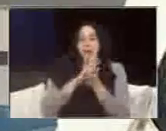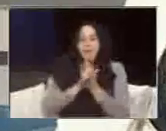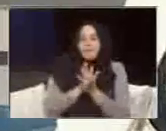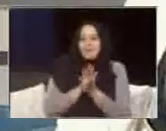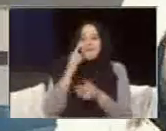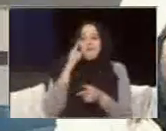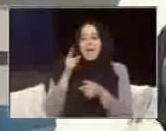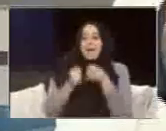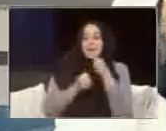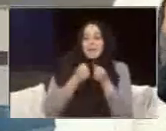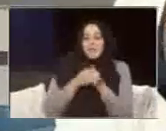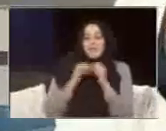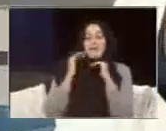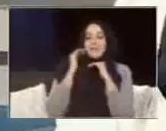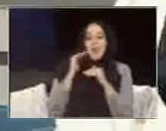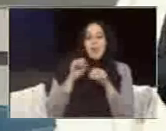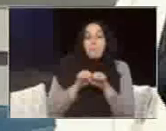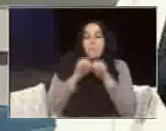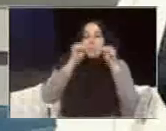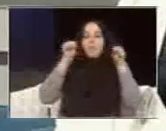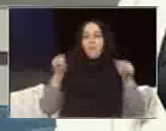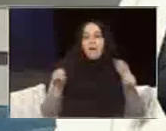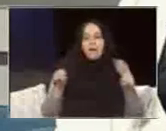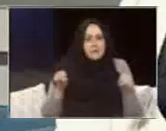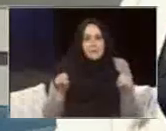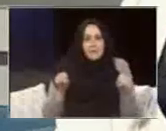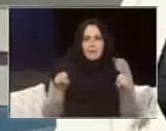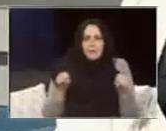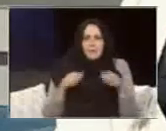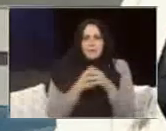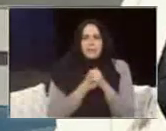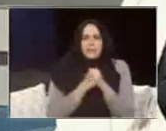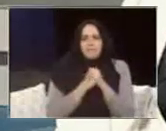الناس ويظلم الناس ويستخدم البوفوار ولا السلطة اللي عنده